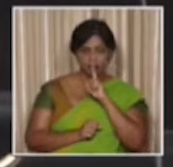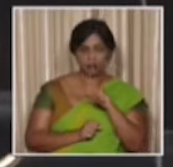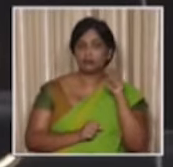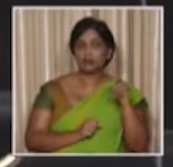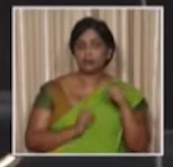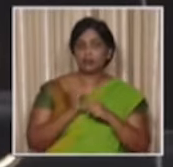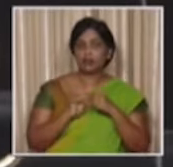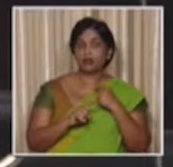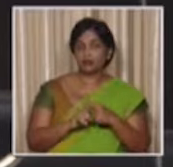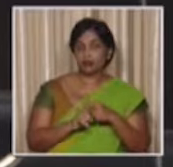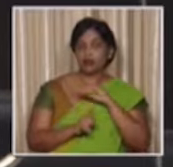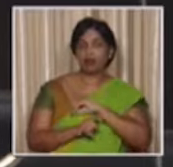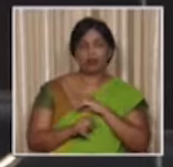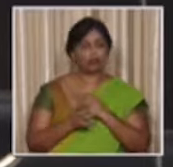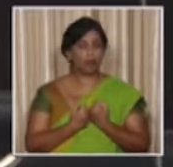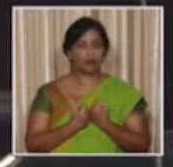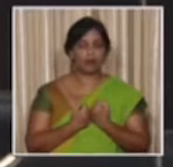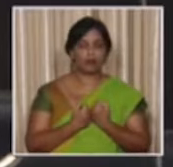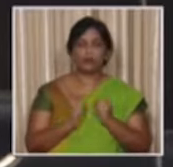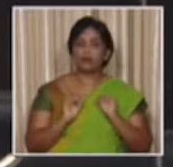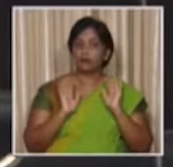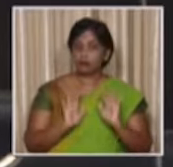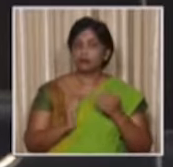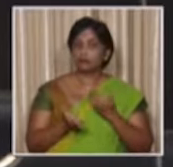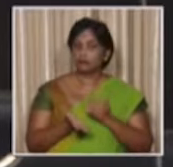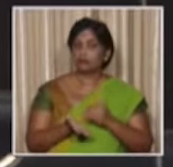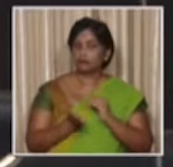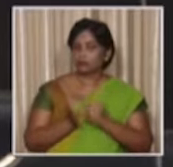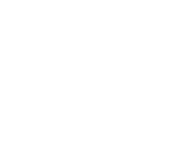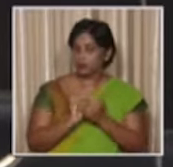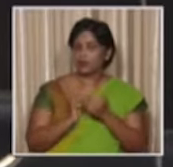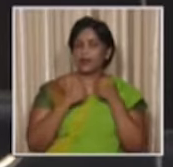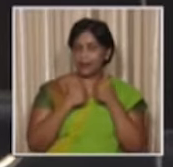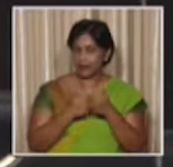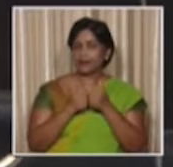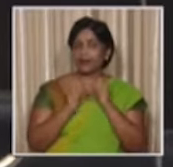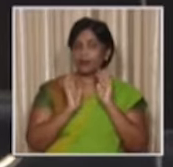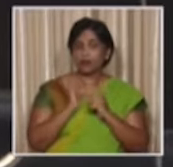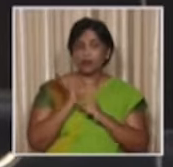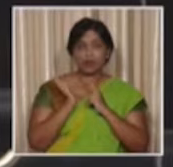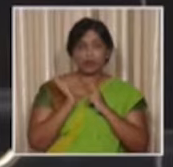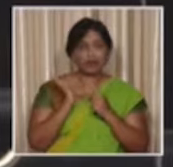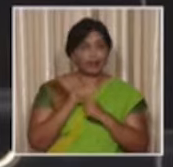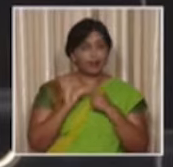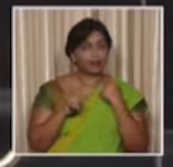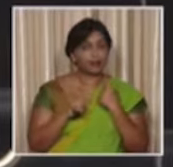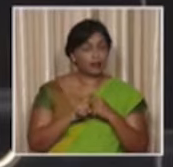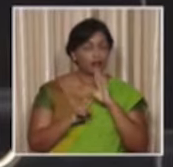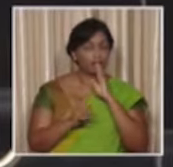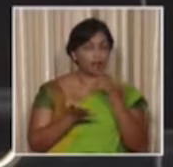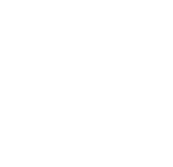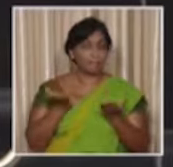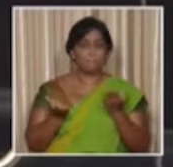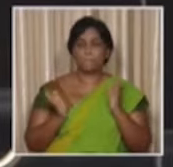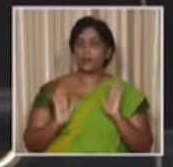ඔවුන්ට බදු ආදායම අත්‍යවශ්‍යයි කියලා. නමුත් අපි දිගින් දිගටම පෙන්ලා දුන්නේ එක හරි. නමුත් බදු ගහනකොට බදු වල සාධාරණත්වයක් තියෙන්න